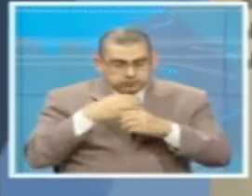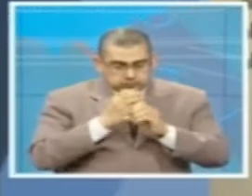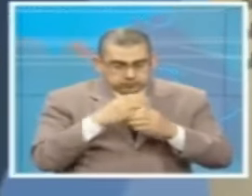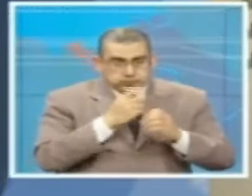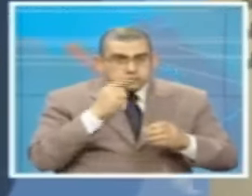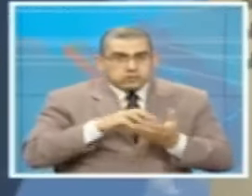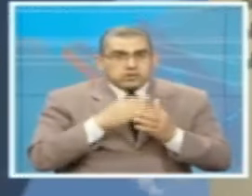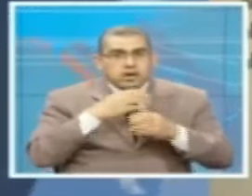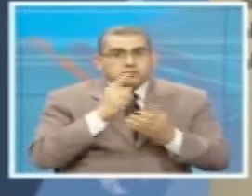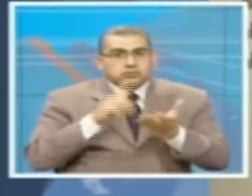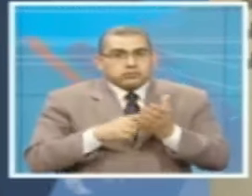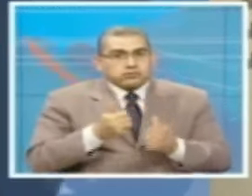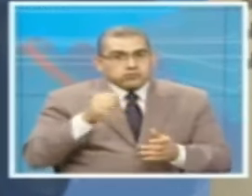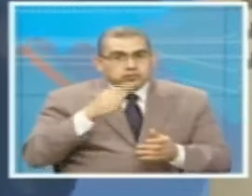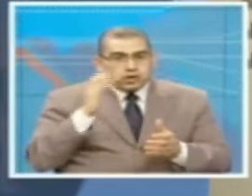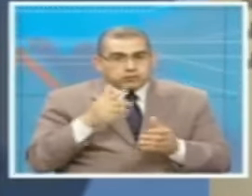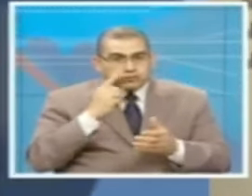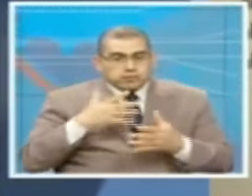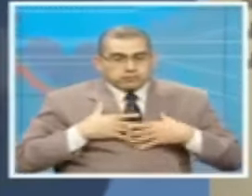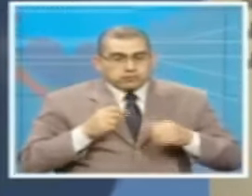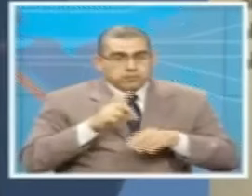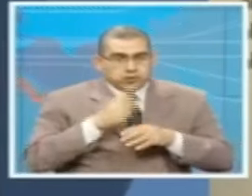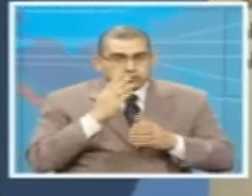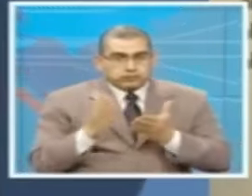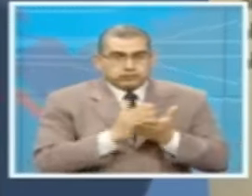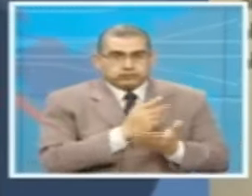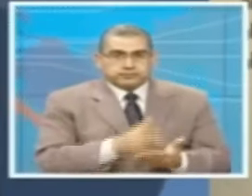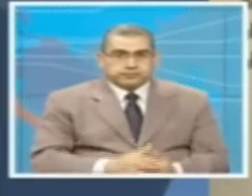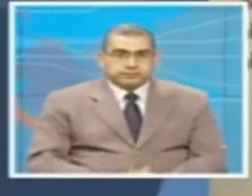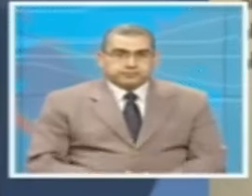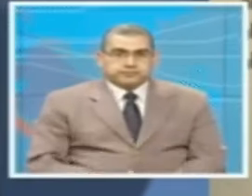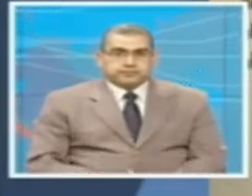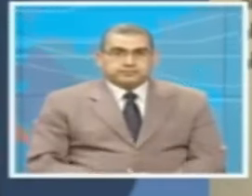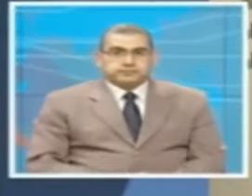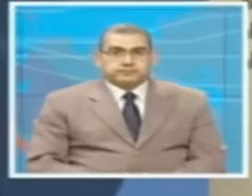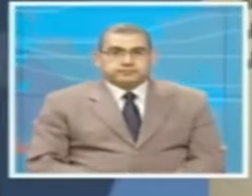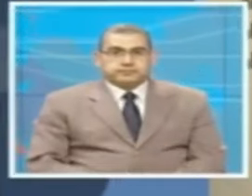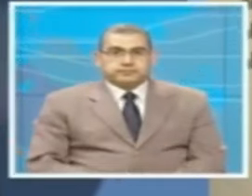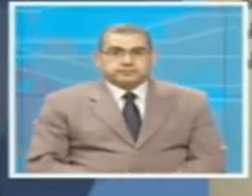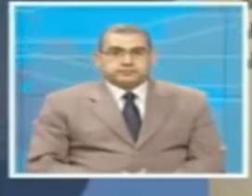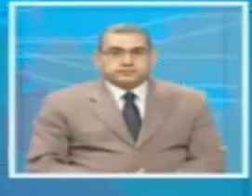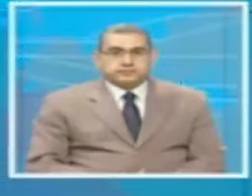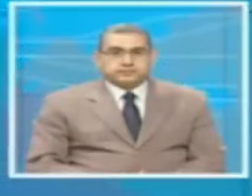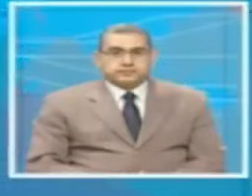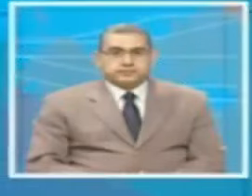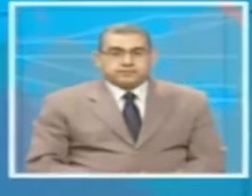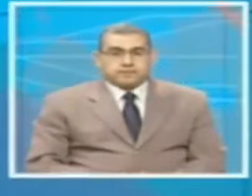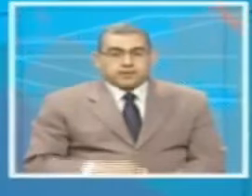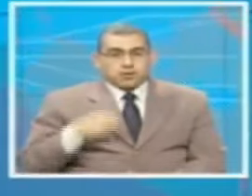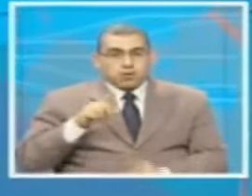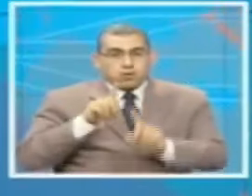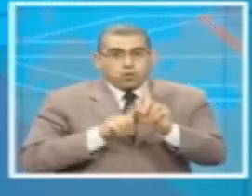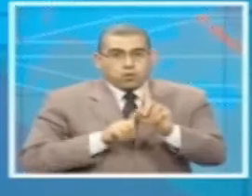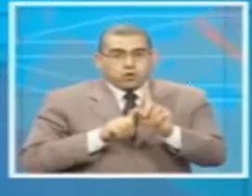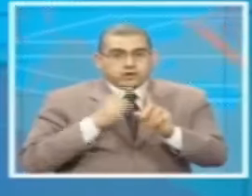لتحليلها للتأكد من سلامتها وخلوها من أي أمراض أو أوبئة. قال قام